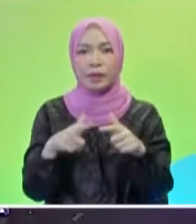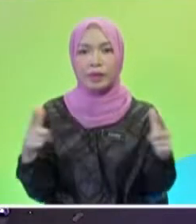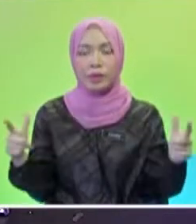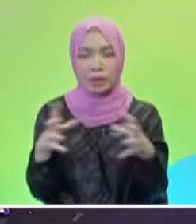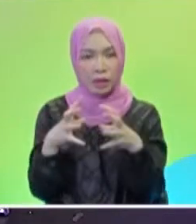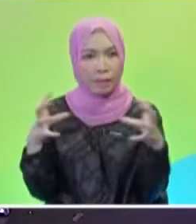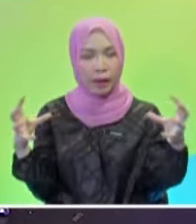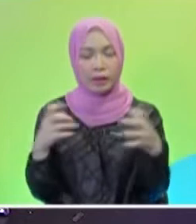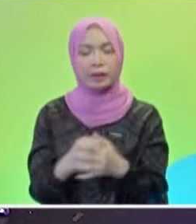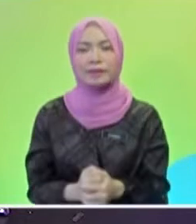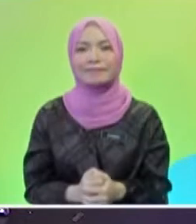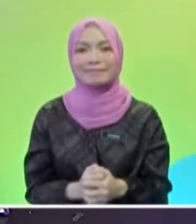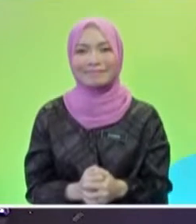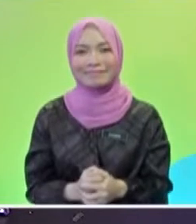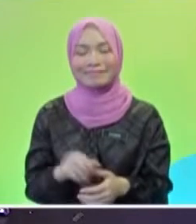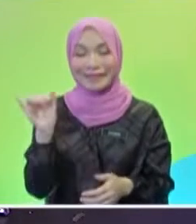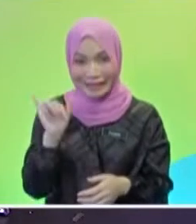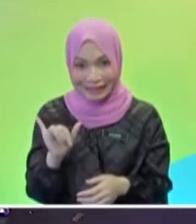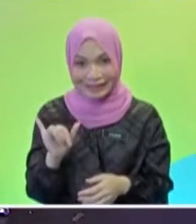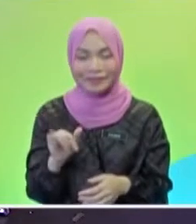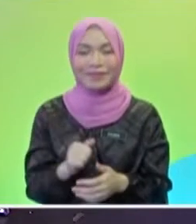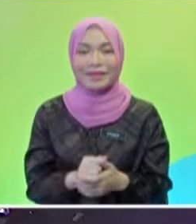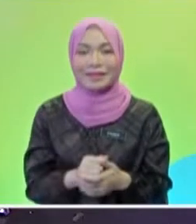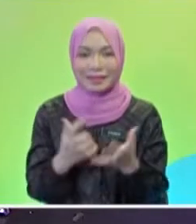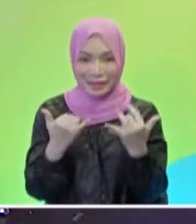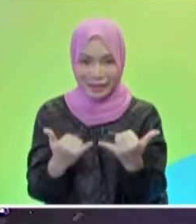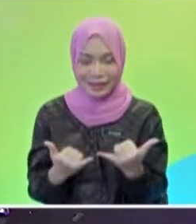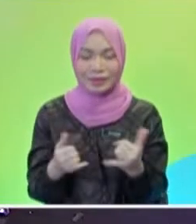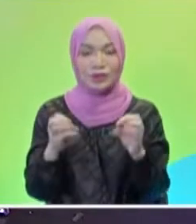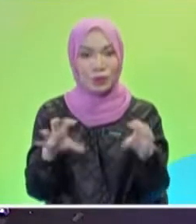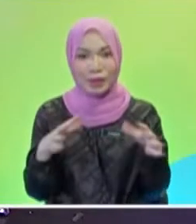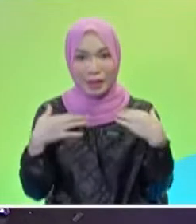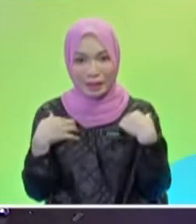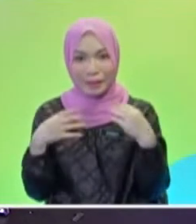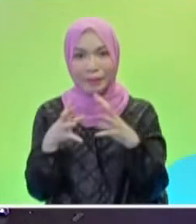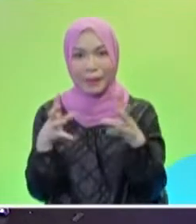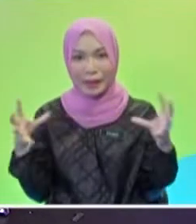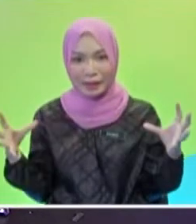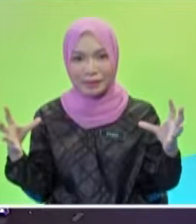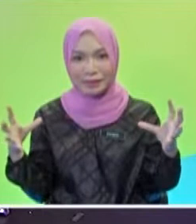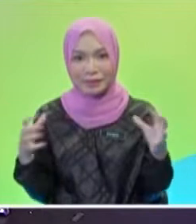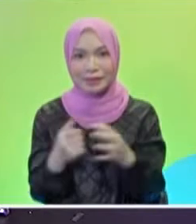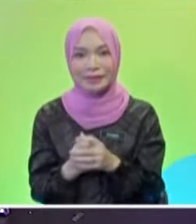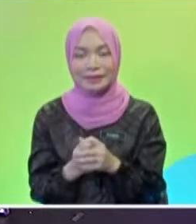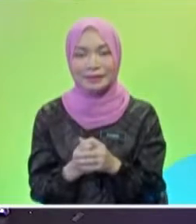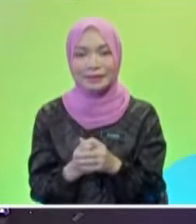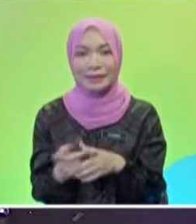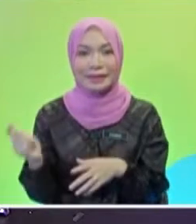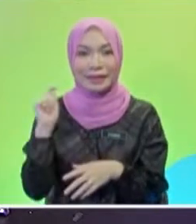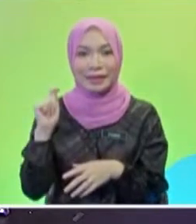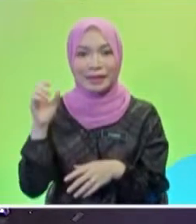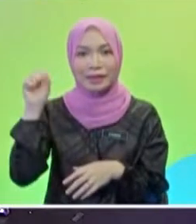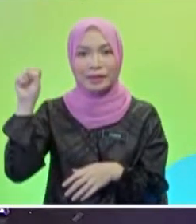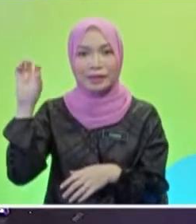kita banyak produk ataupun barangnya yang dihasilkan deh untuk menggunakan tenaga solar kakek dari pintu